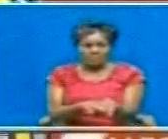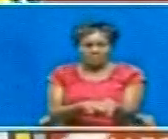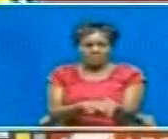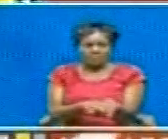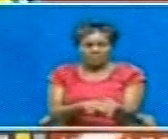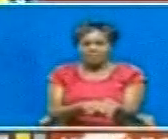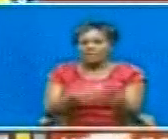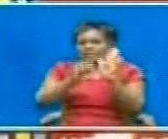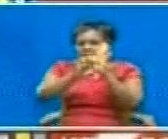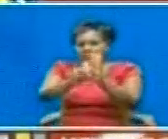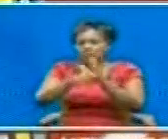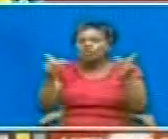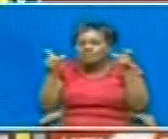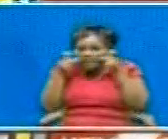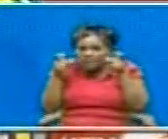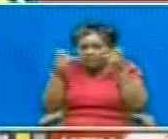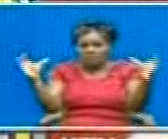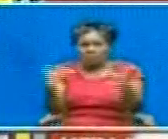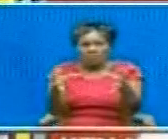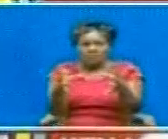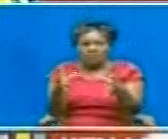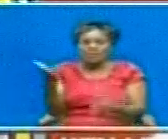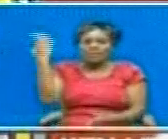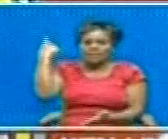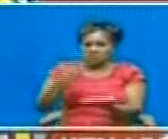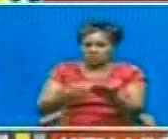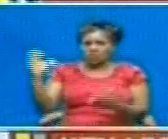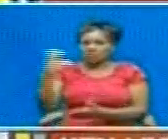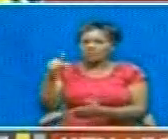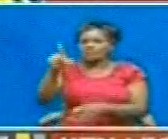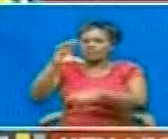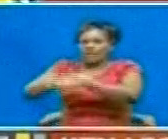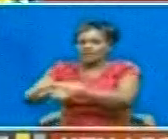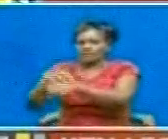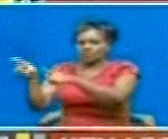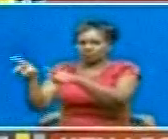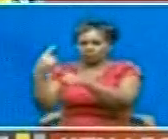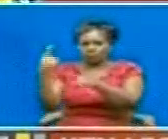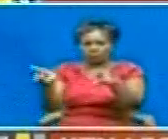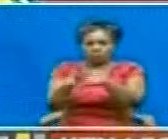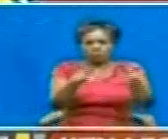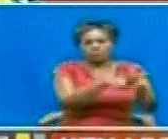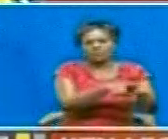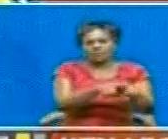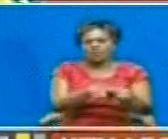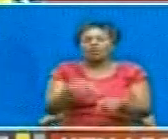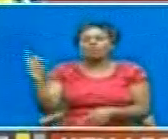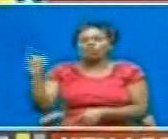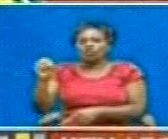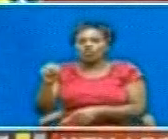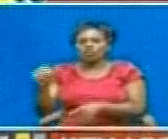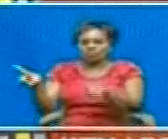labda nitumie mfano wa timu kama Tusker. Wiki iliyopita walikwenda pale Chemelil na wakatoka sare. Jana walikuwa pale Moroni wakatoka